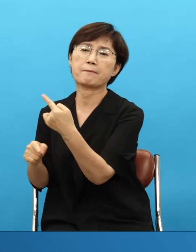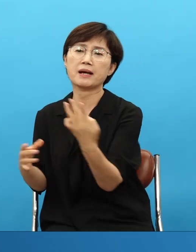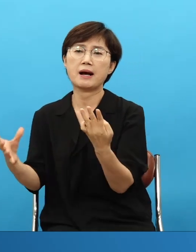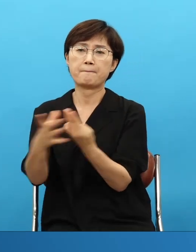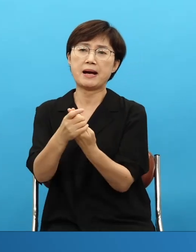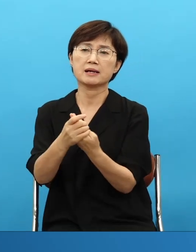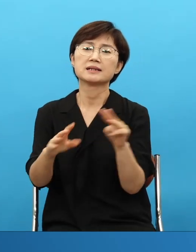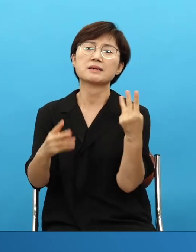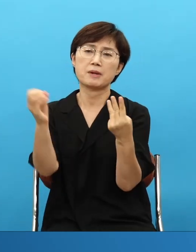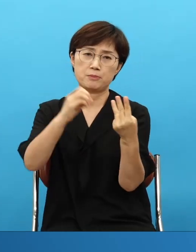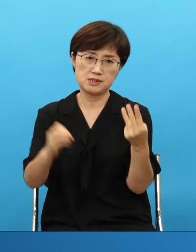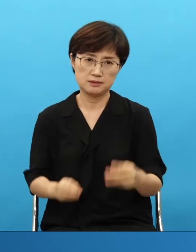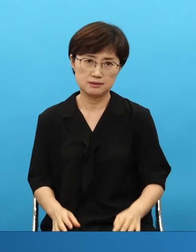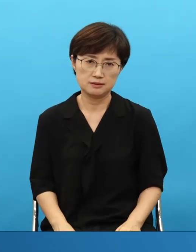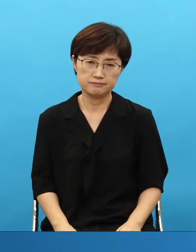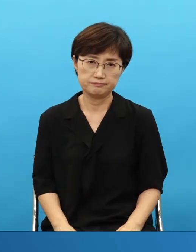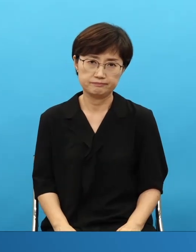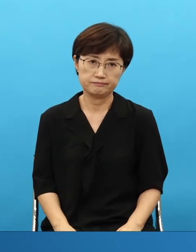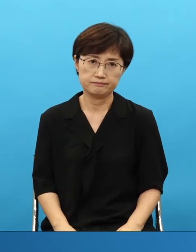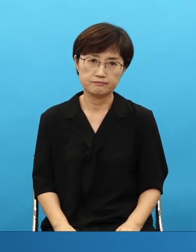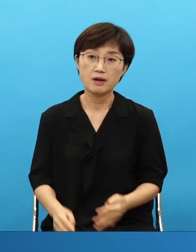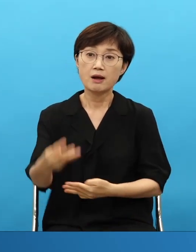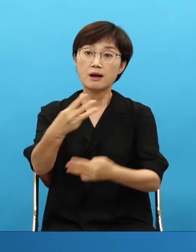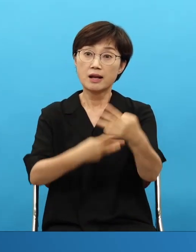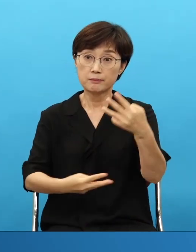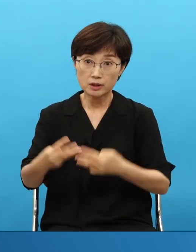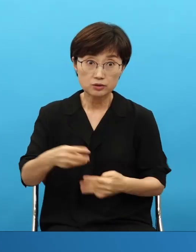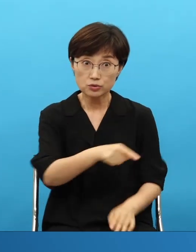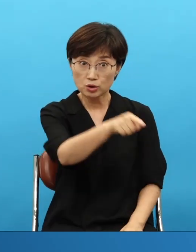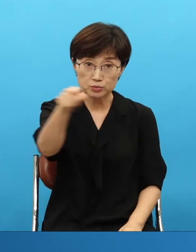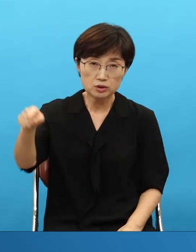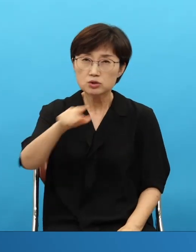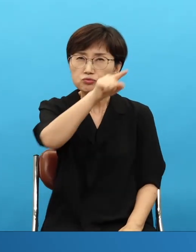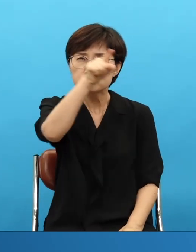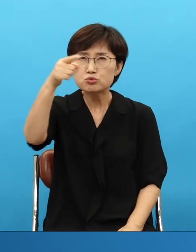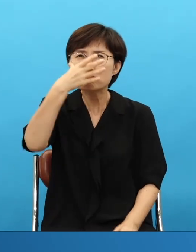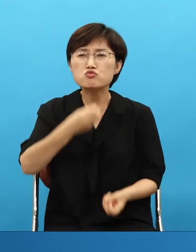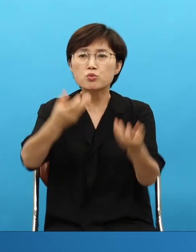말아야 됩니다. 이런 축복을 왜 줬느냐?